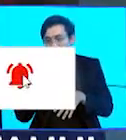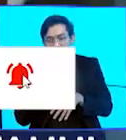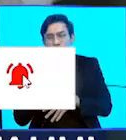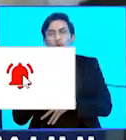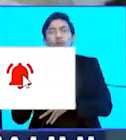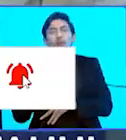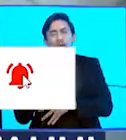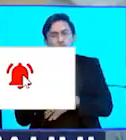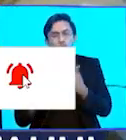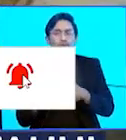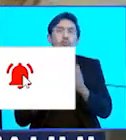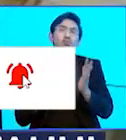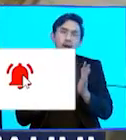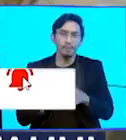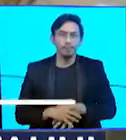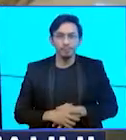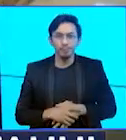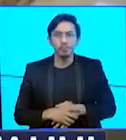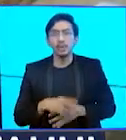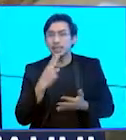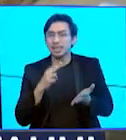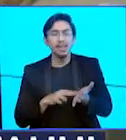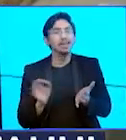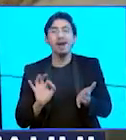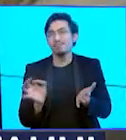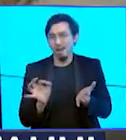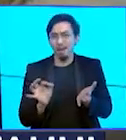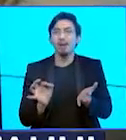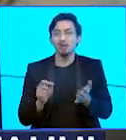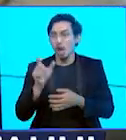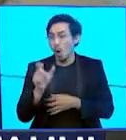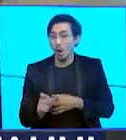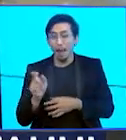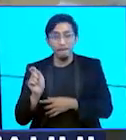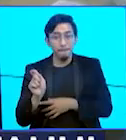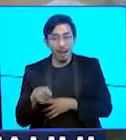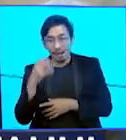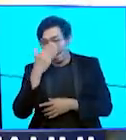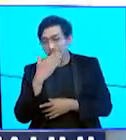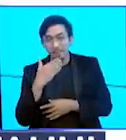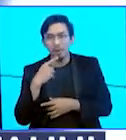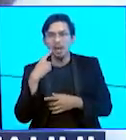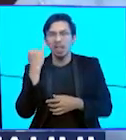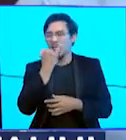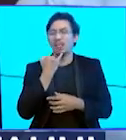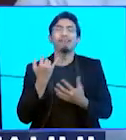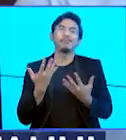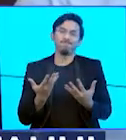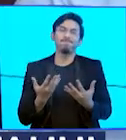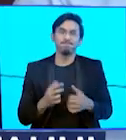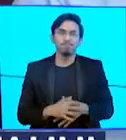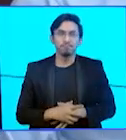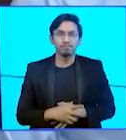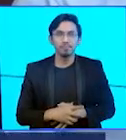ilegal tanpa izin edar BPOM dapat membahayakan pemakainya karena tidak diketahui mutu serta dampak akibat penggunaannya. Dugaannya bahwa